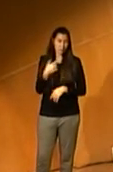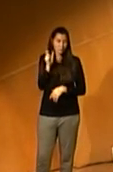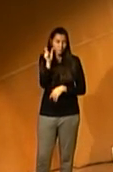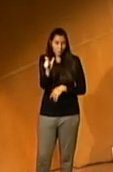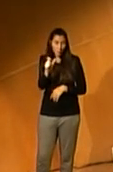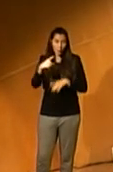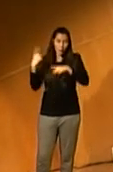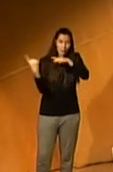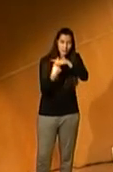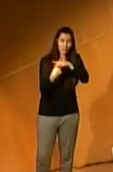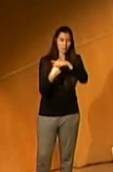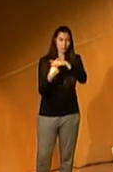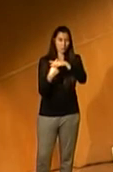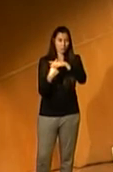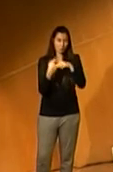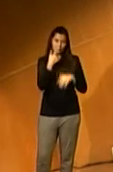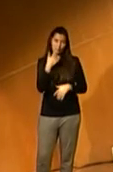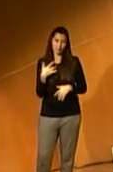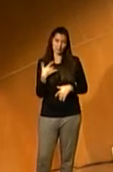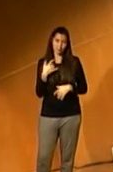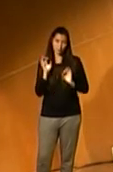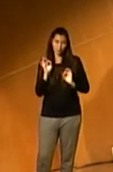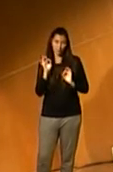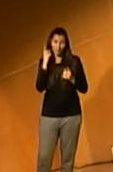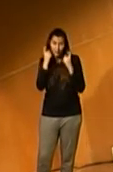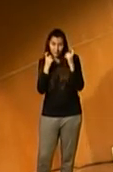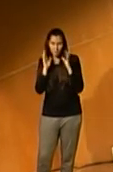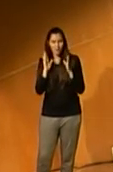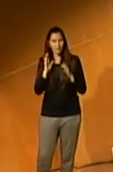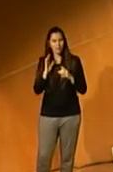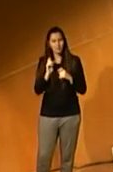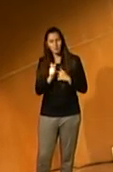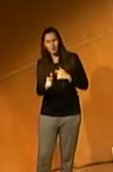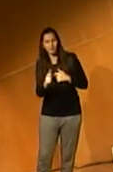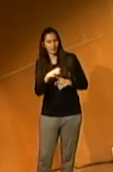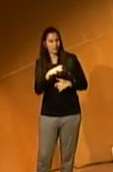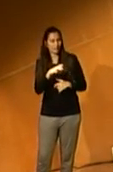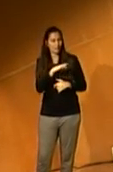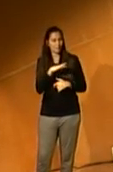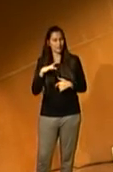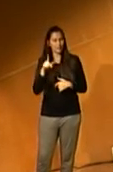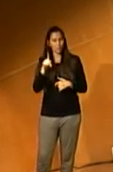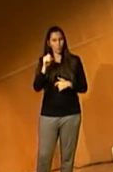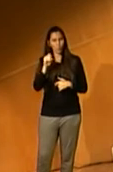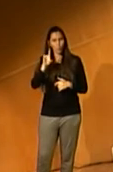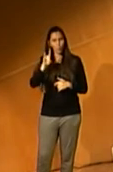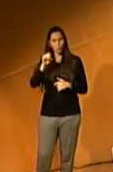Ce sera intéressant peut-être de réfléchir à... Peut-être Mme Côte-Diaz nous y aidera pour différencier ces